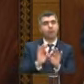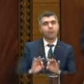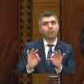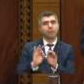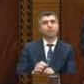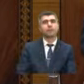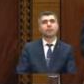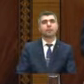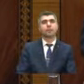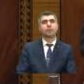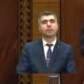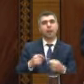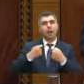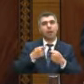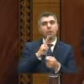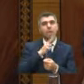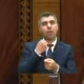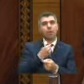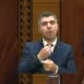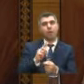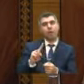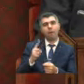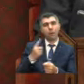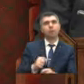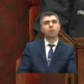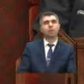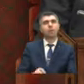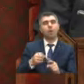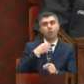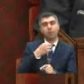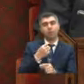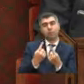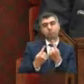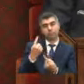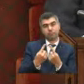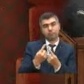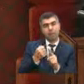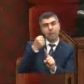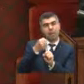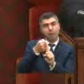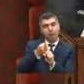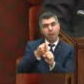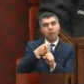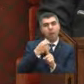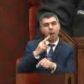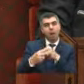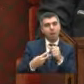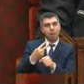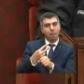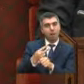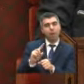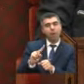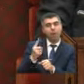السيد رئيس الحكومة، حددتم في تدخلكم أولويات الحكومة فيما تبقى من الولاية، لكن يظهر جليا أن